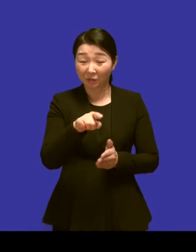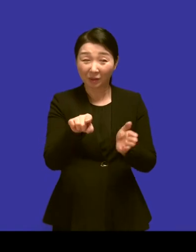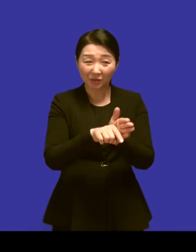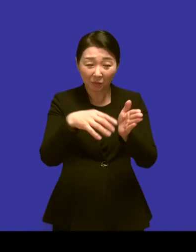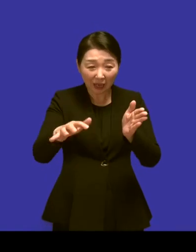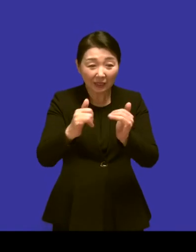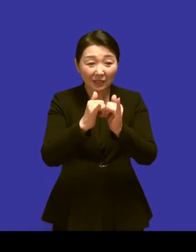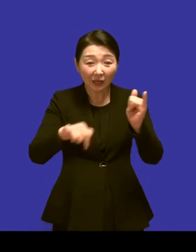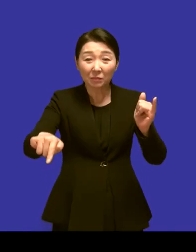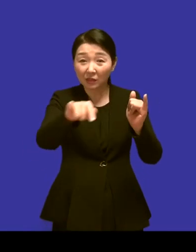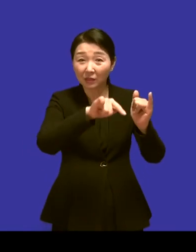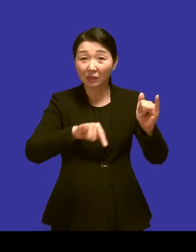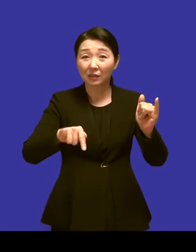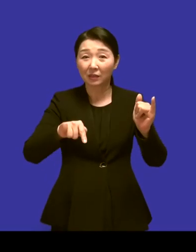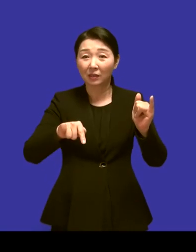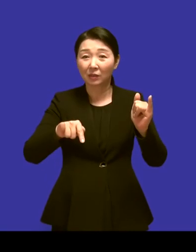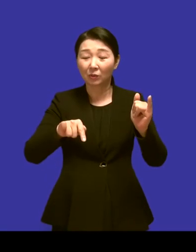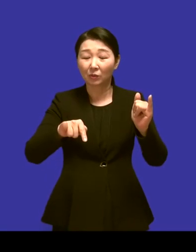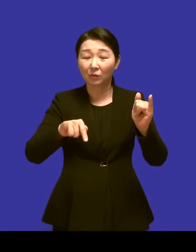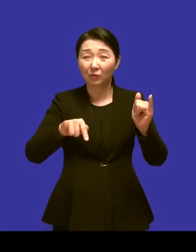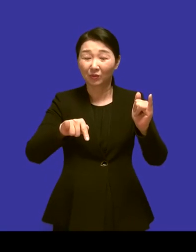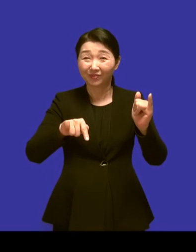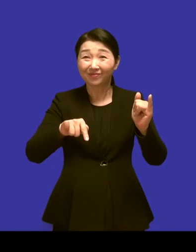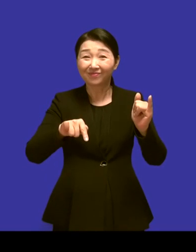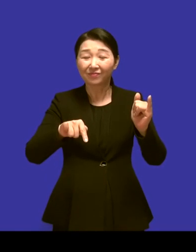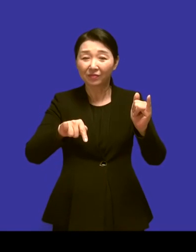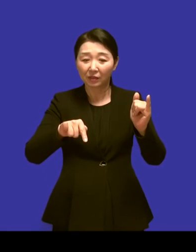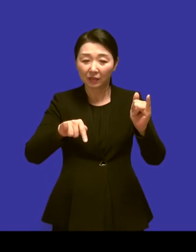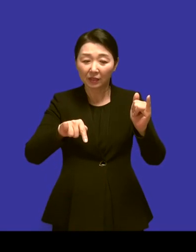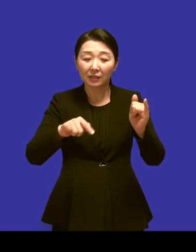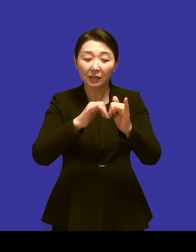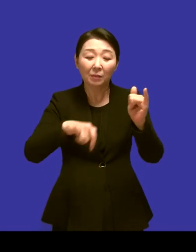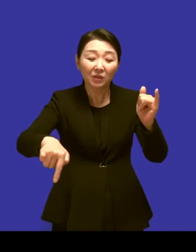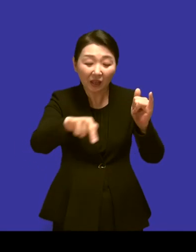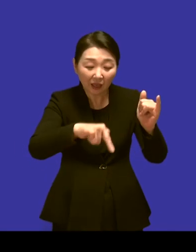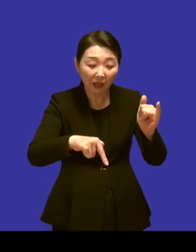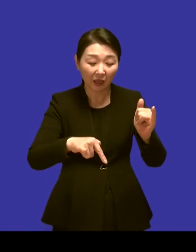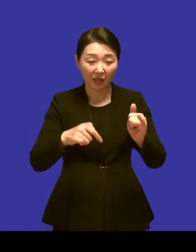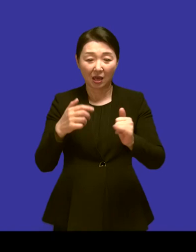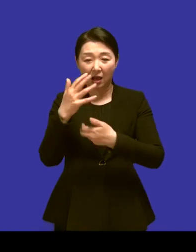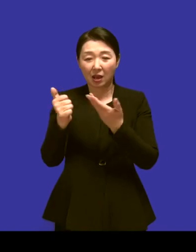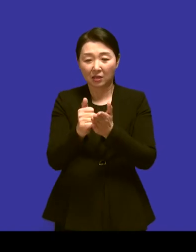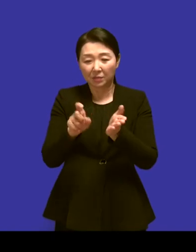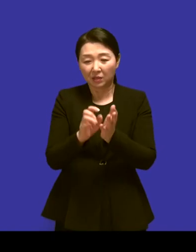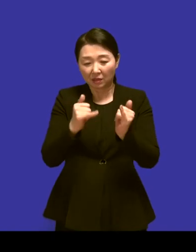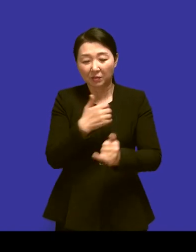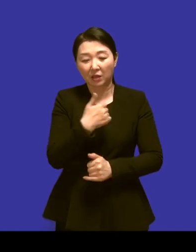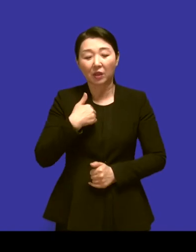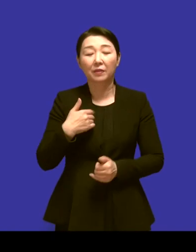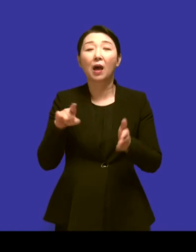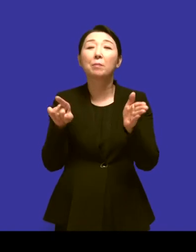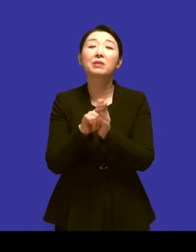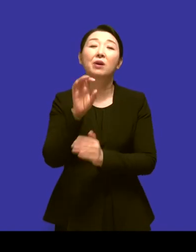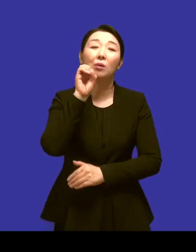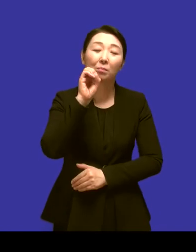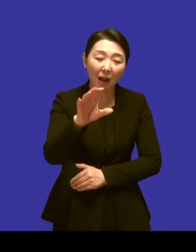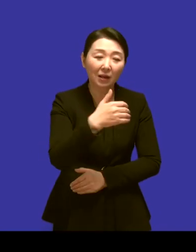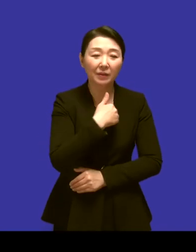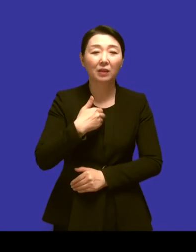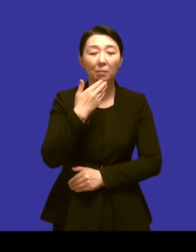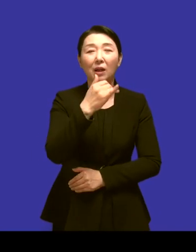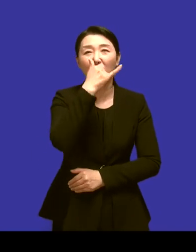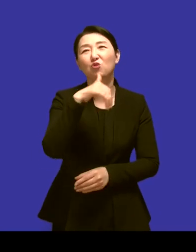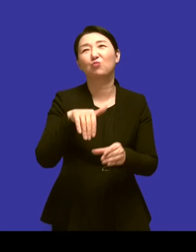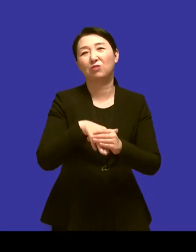더 이제 하나님을 믿는다는 걸 당당하게 할 수 있는 당당하게 말할 수 있는 그런 뭔가